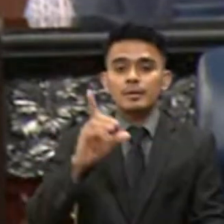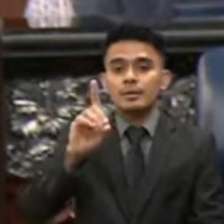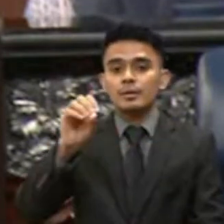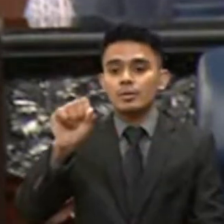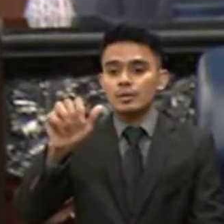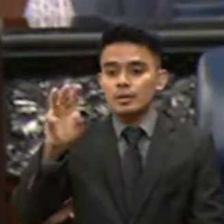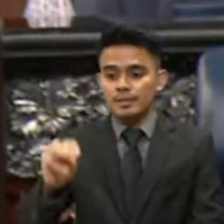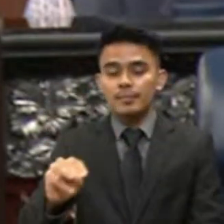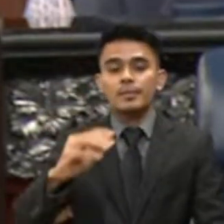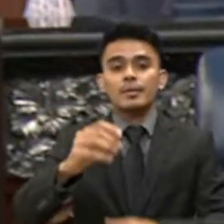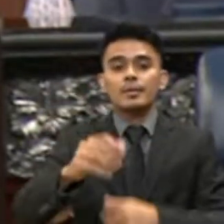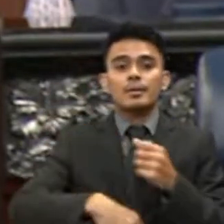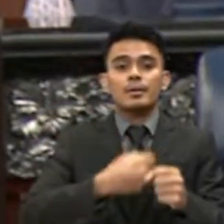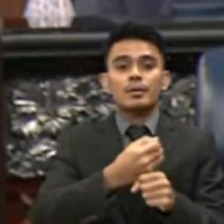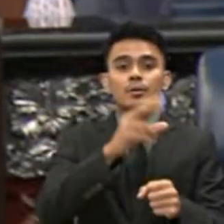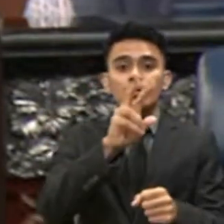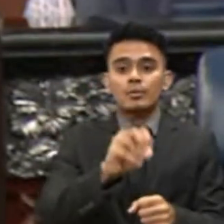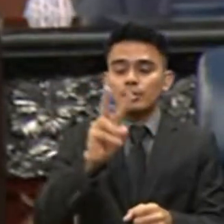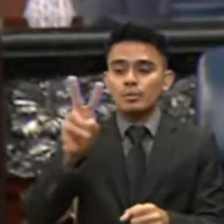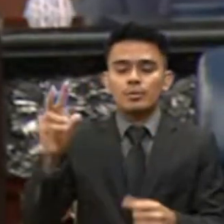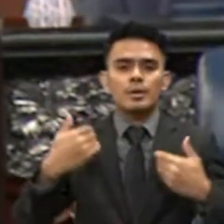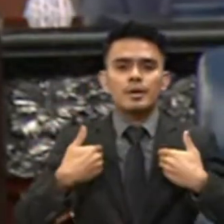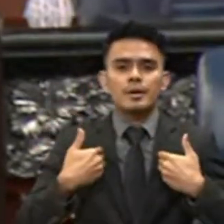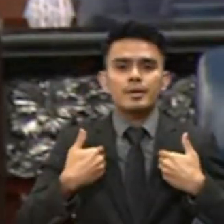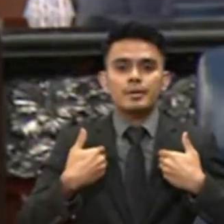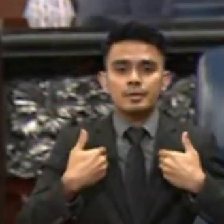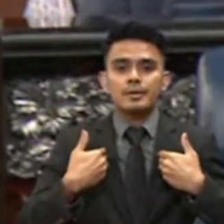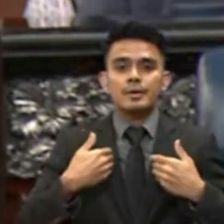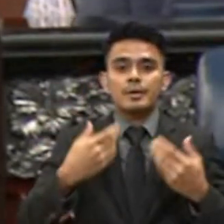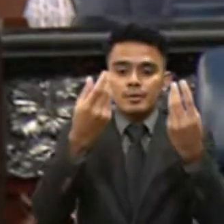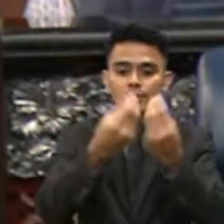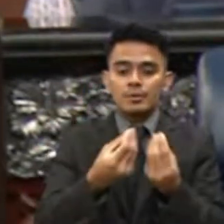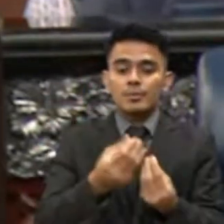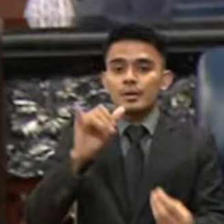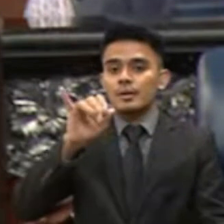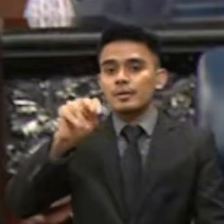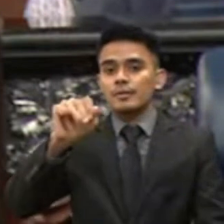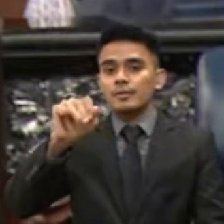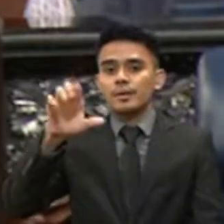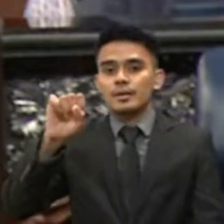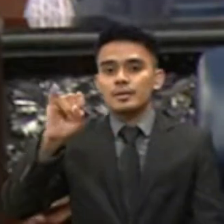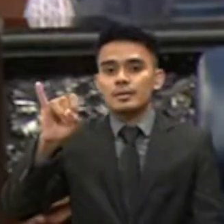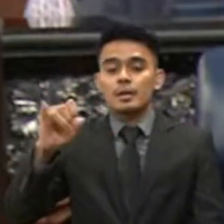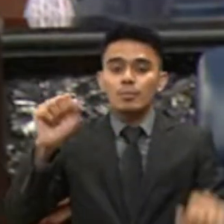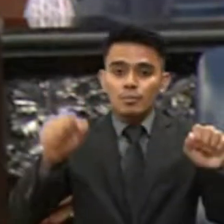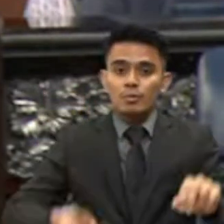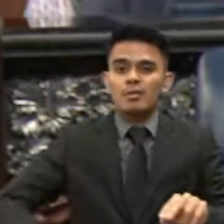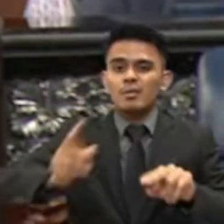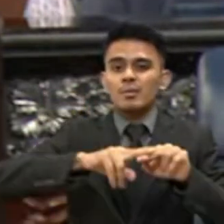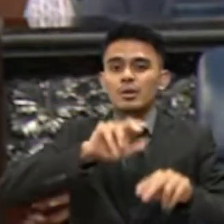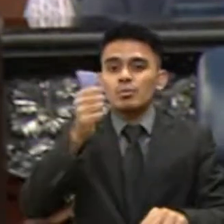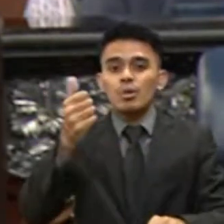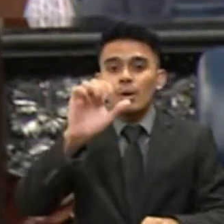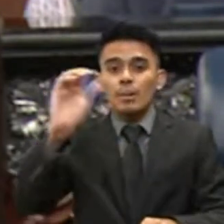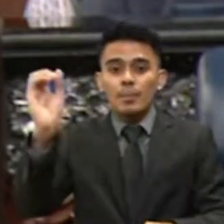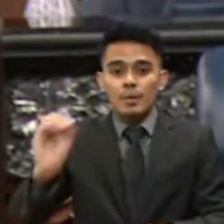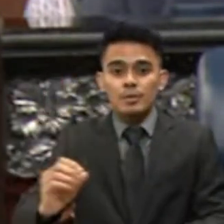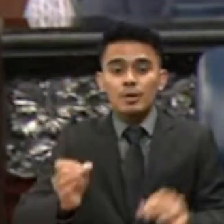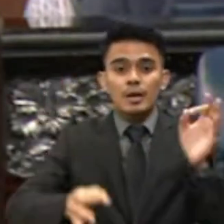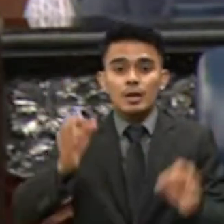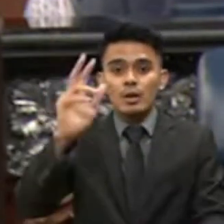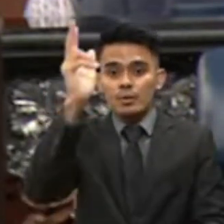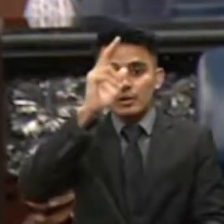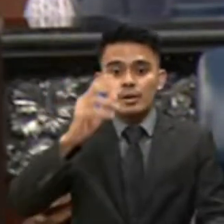OSM pada 2022 mendapati kadar inflasi di Malaysia boleh melebihi 10 peratus sekiranya kerajaan